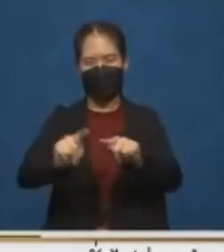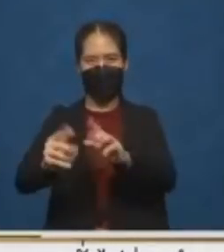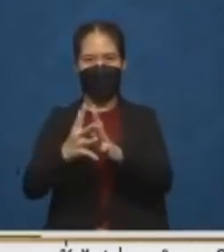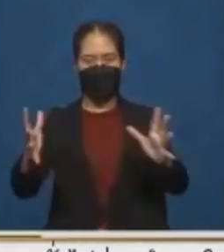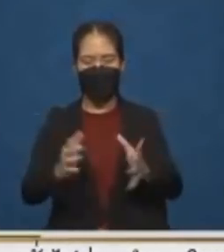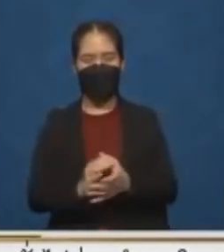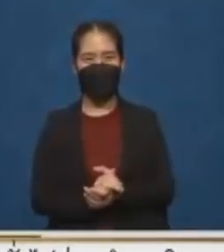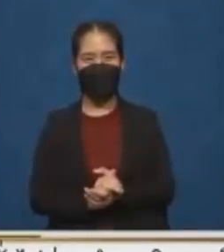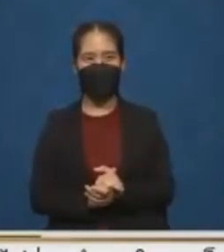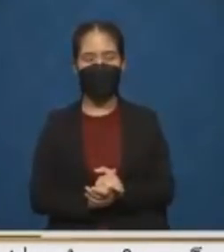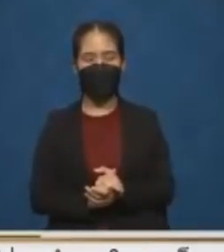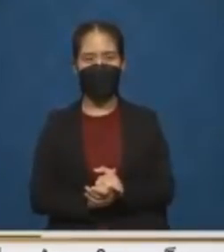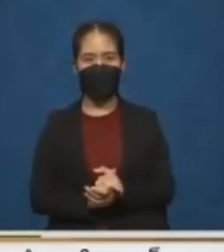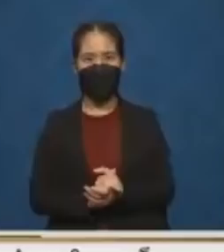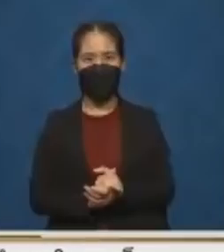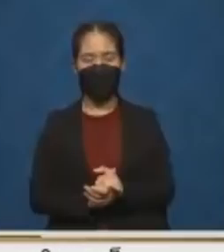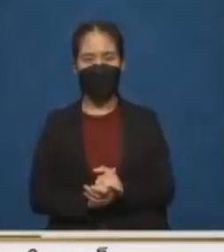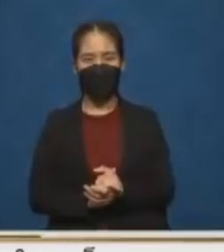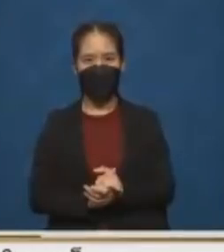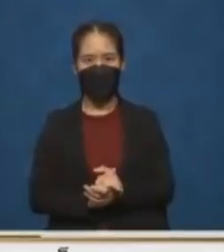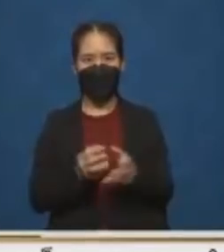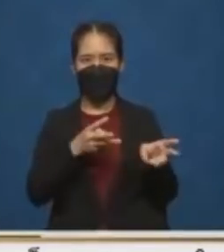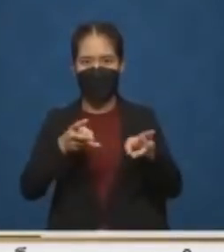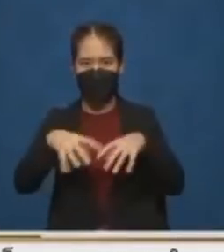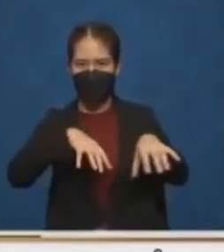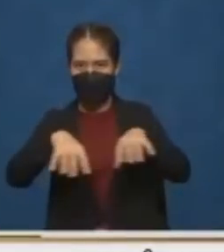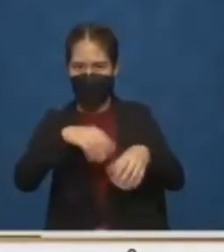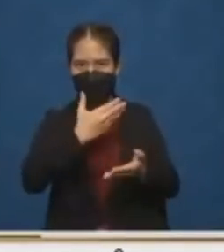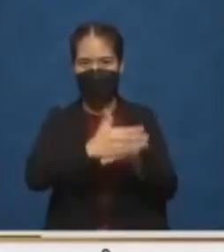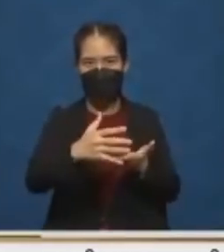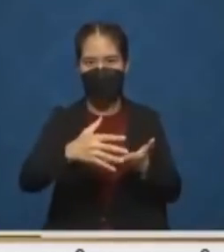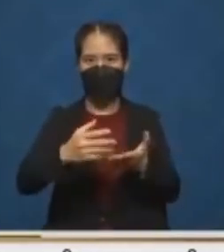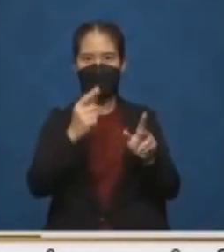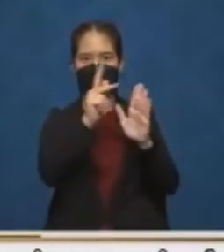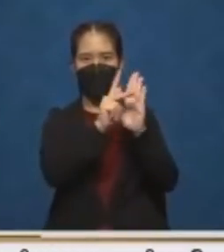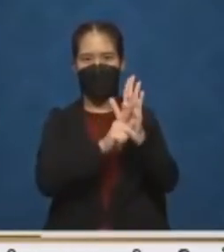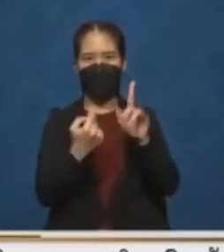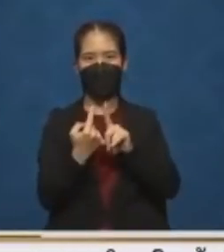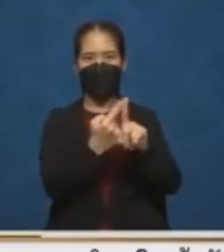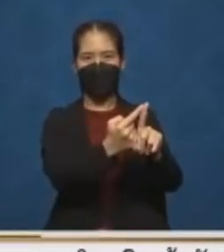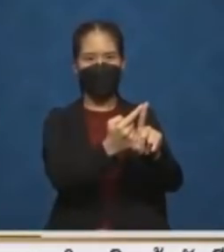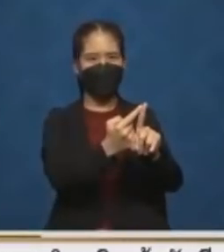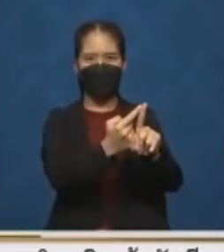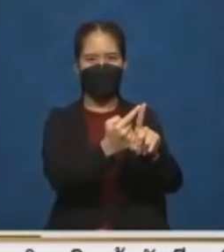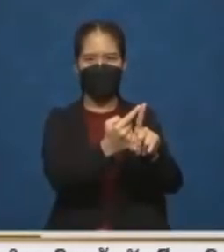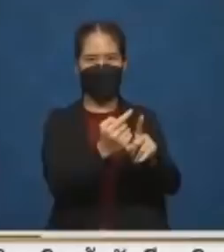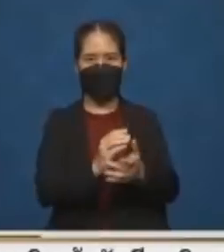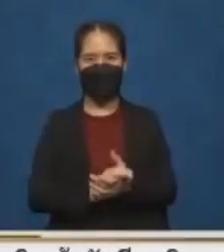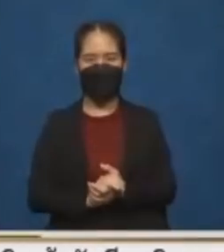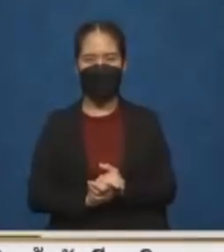แตครันี่คือการหลกเรีง การจดซ้อจัดจ้างตามกฎหมายการพัสดกภาคลัด